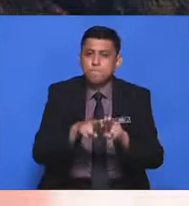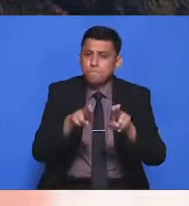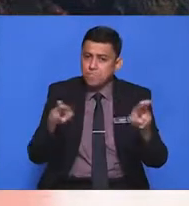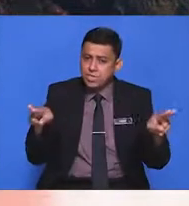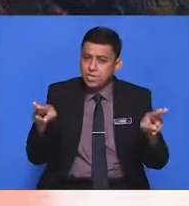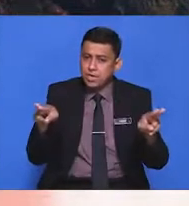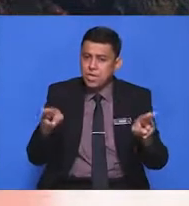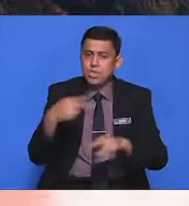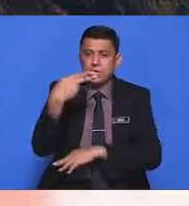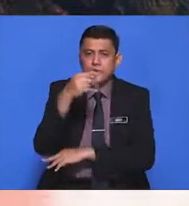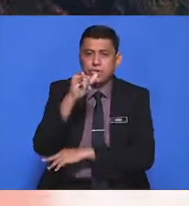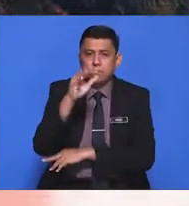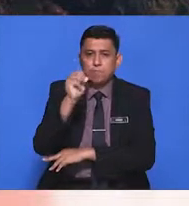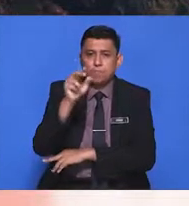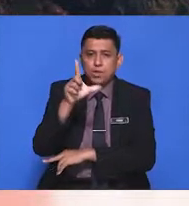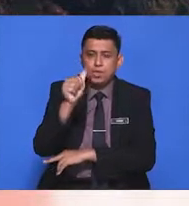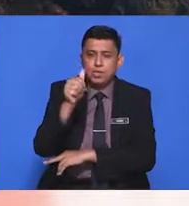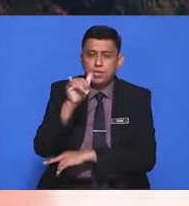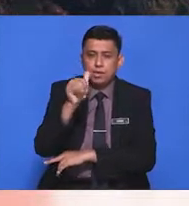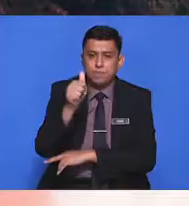dan menganjur ke Asia Tenggara.